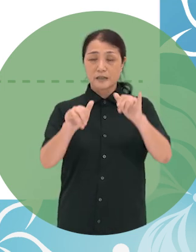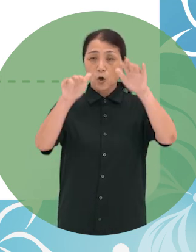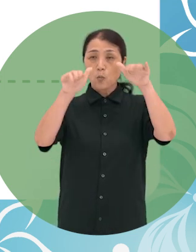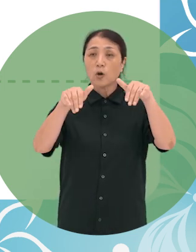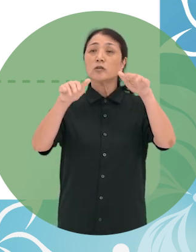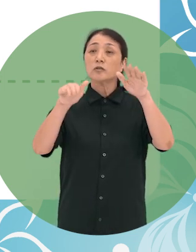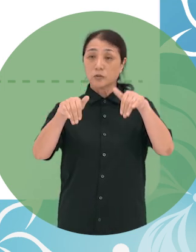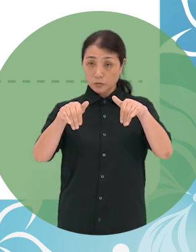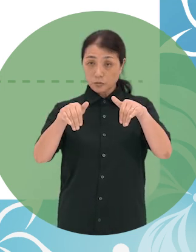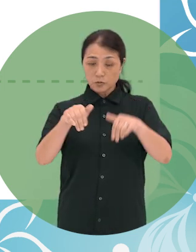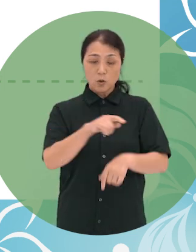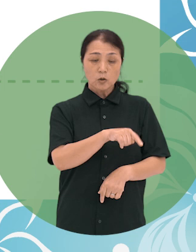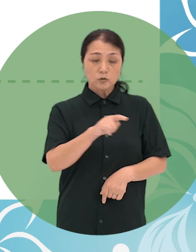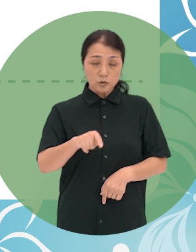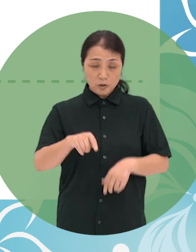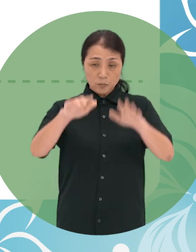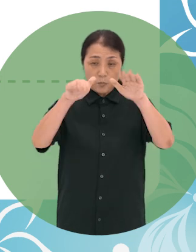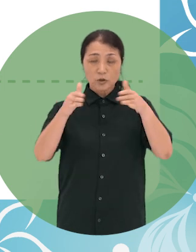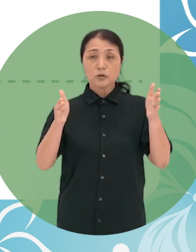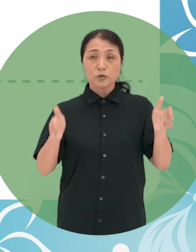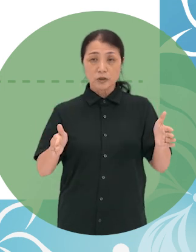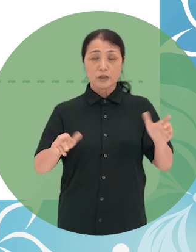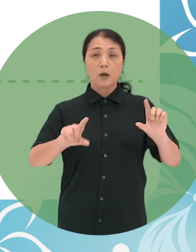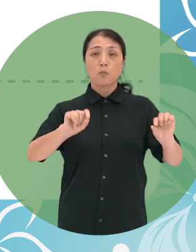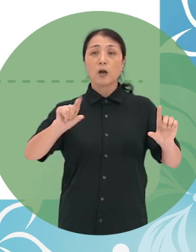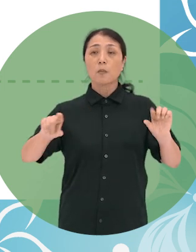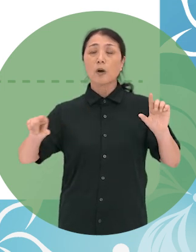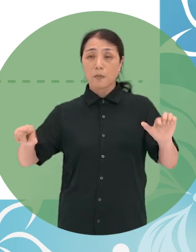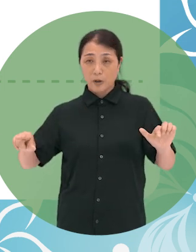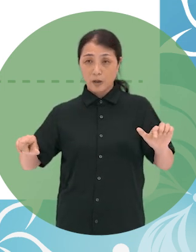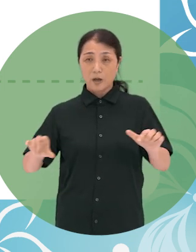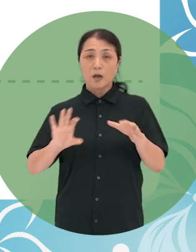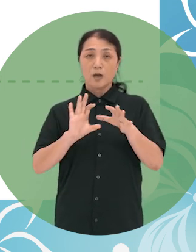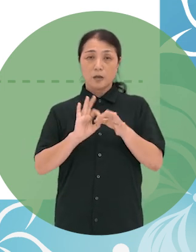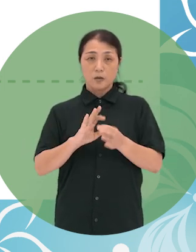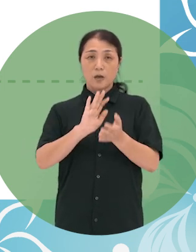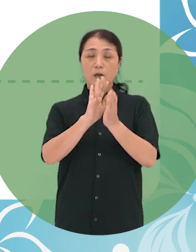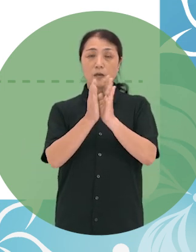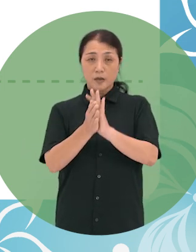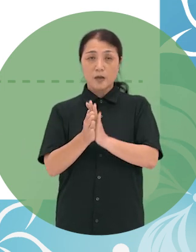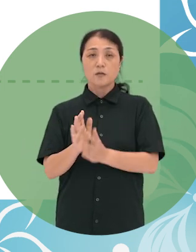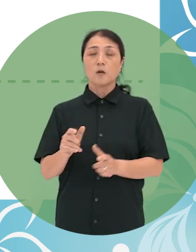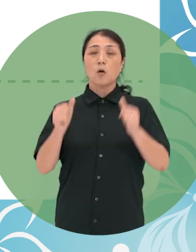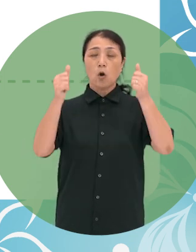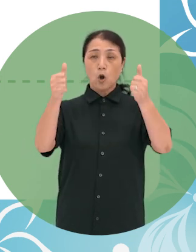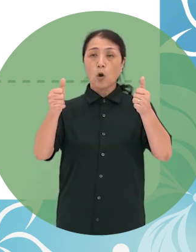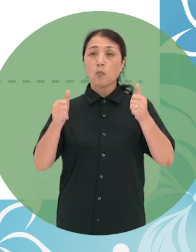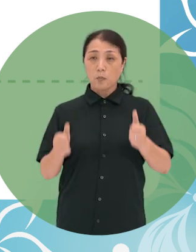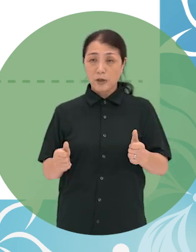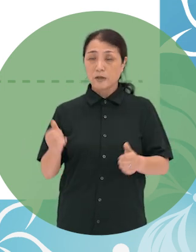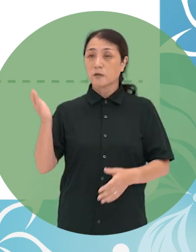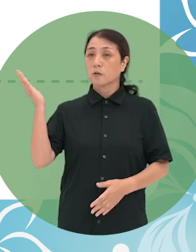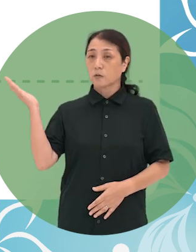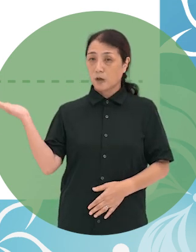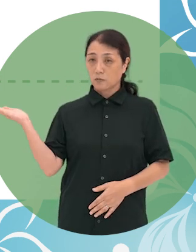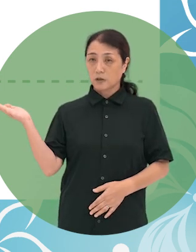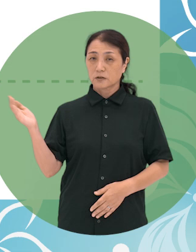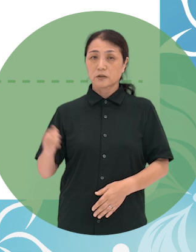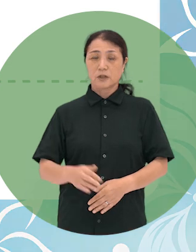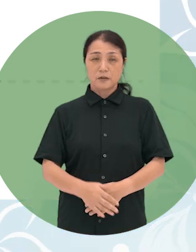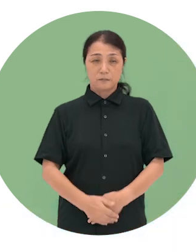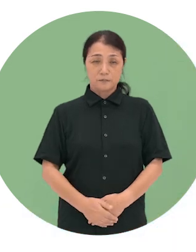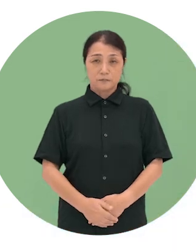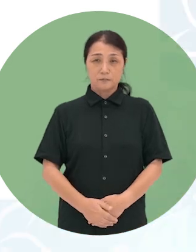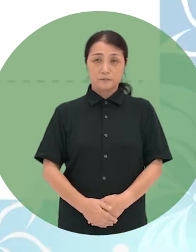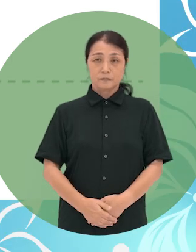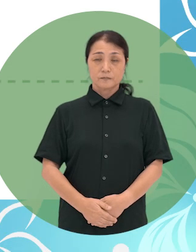期間が異なるため、詳しくは県ホームページの県営施設の指定管理者募集のページをご覧ください。